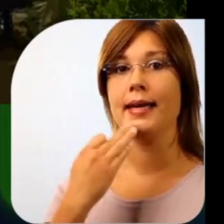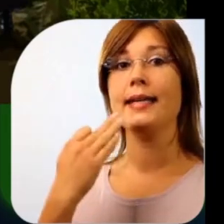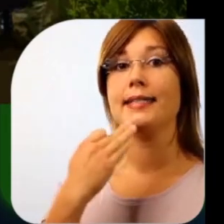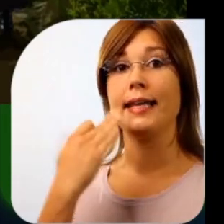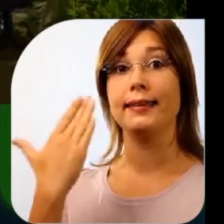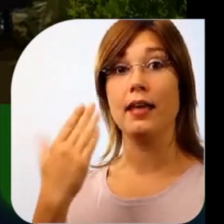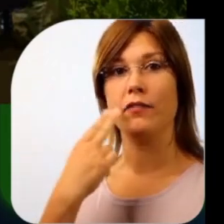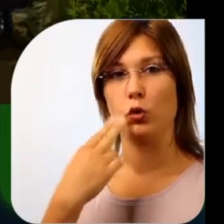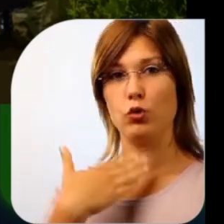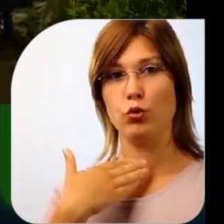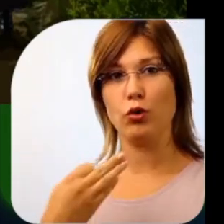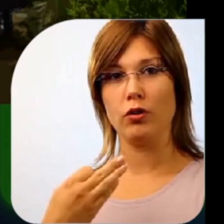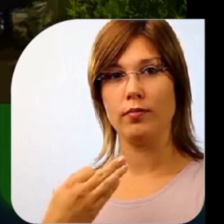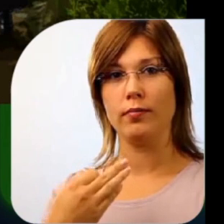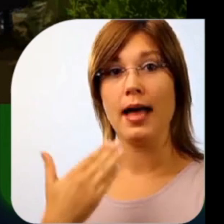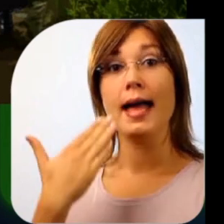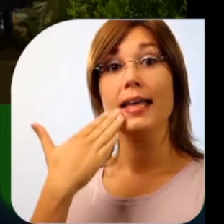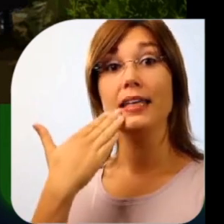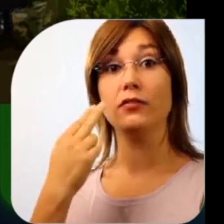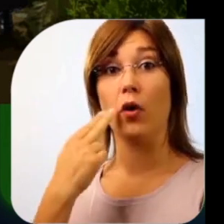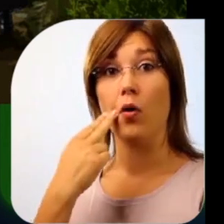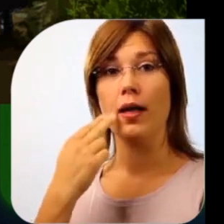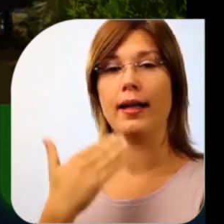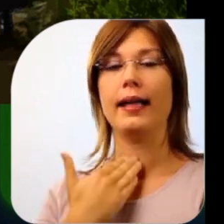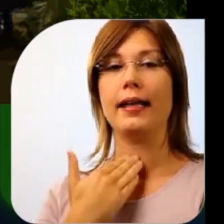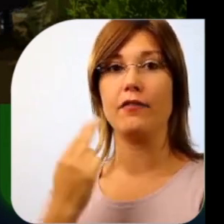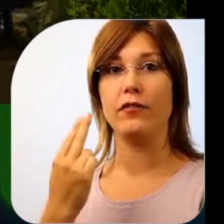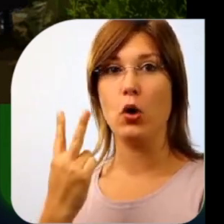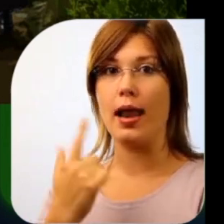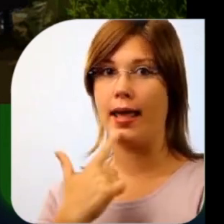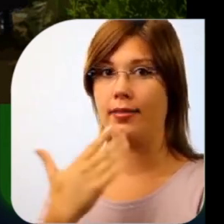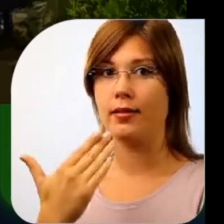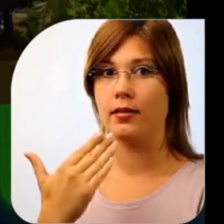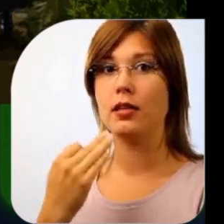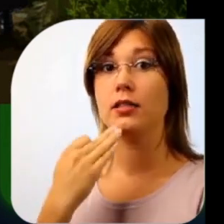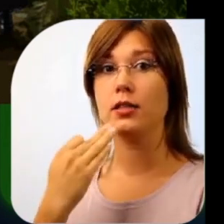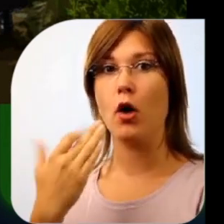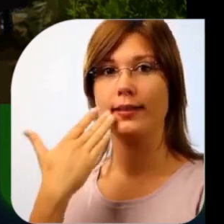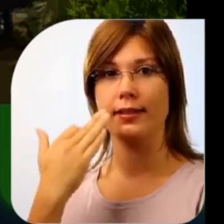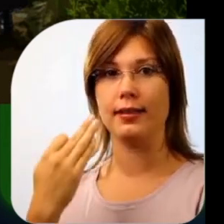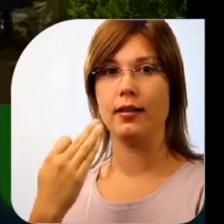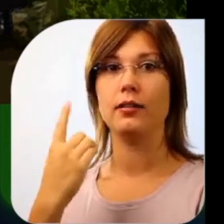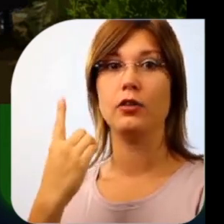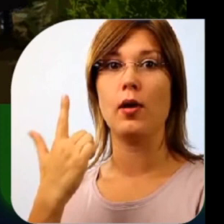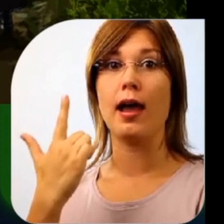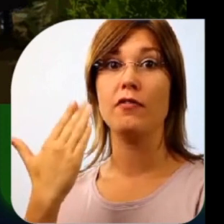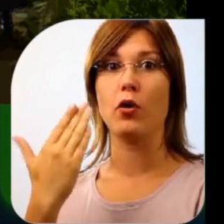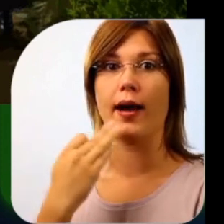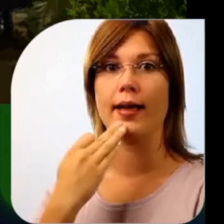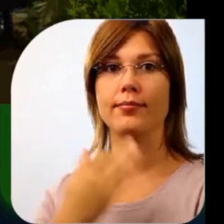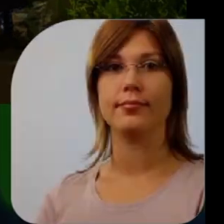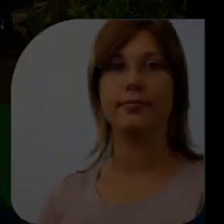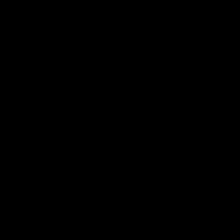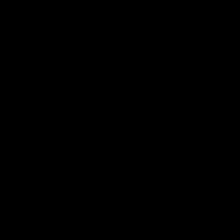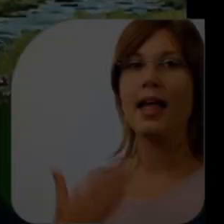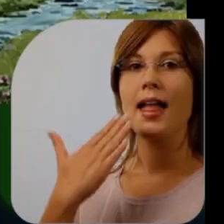Après cette aventure, Yvan et Violette sortirent de la